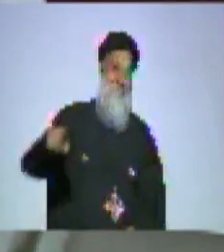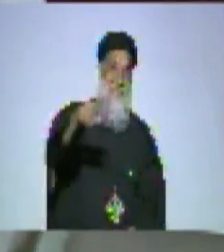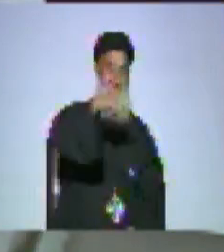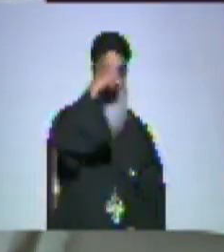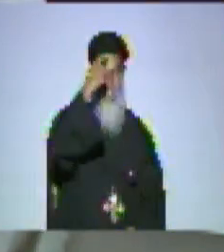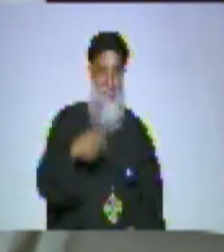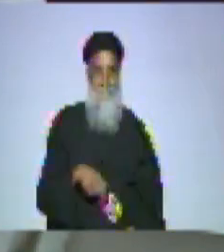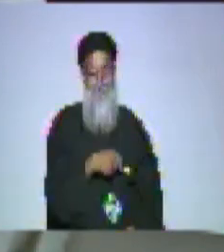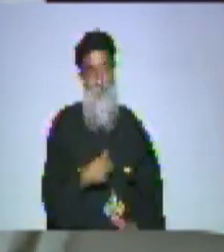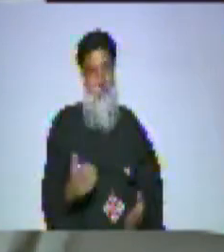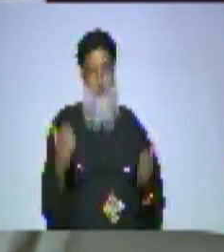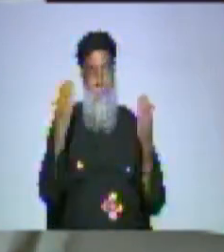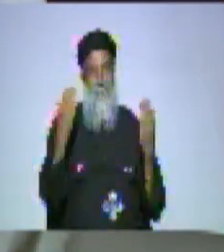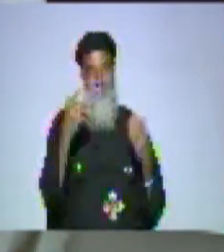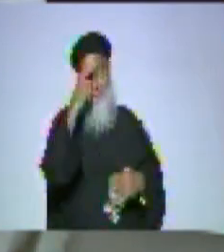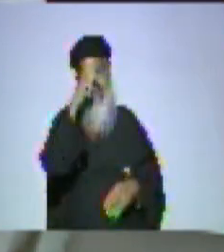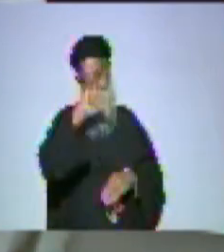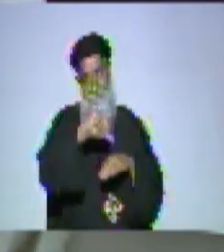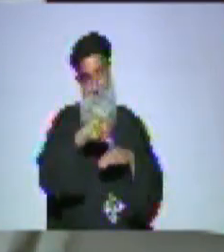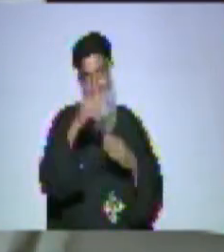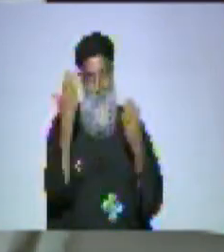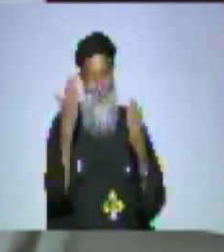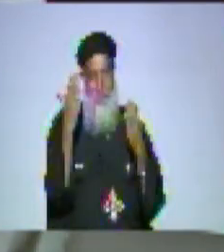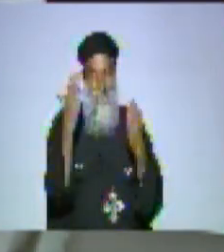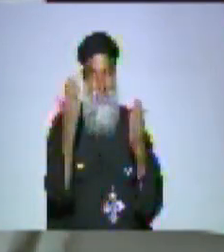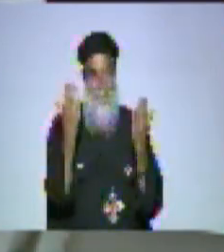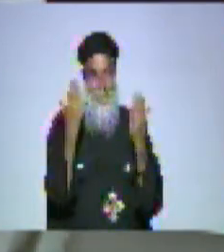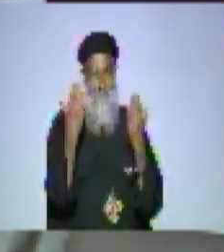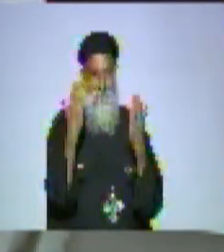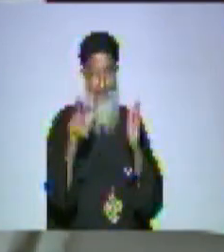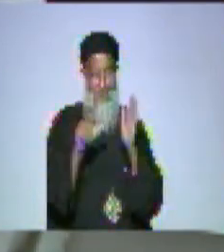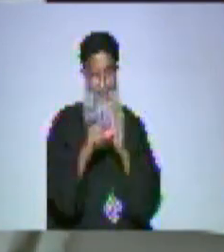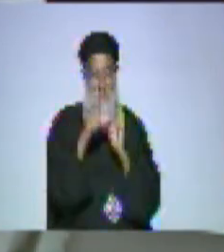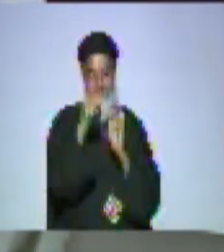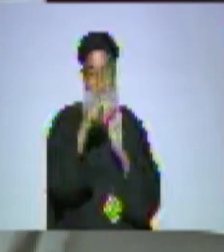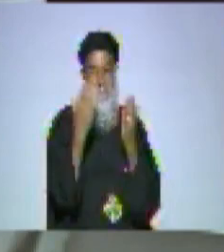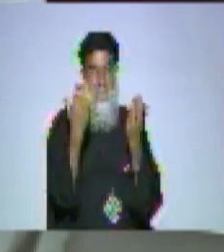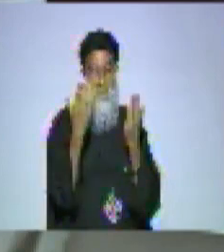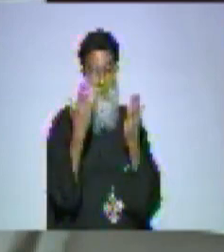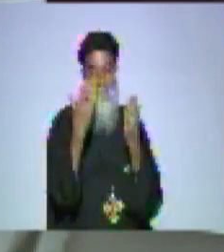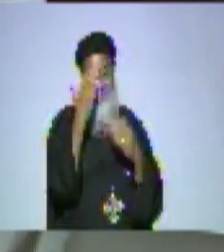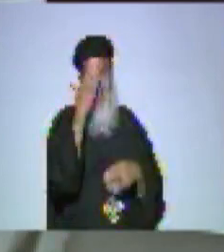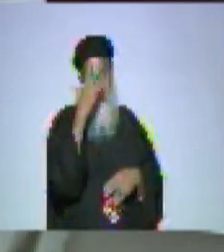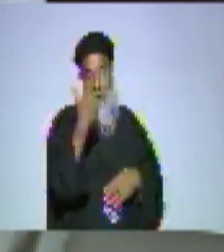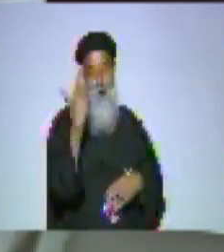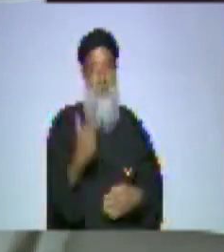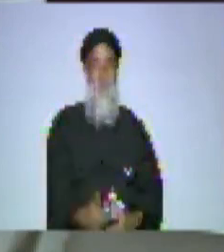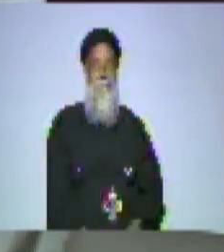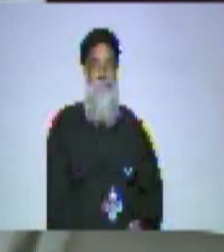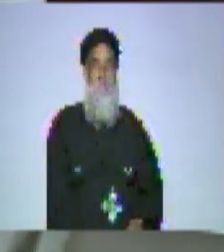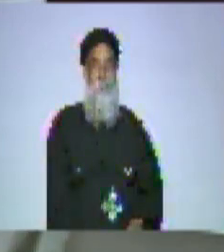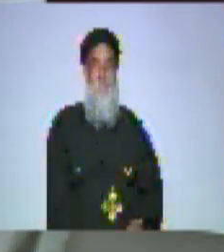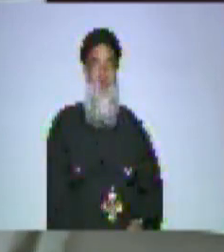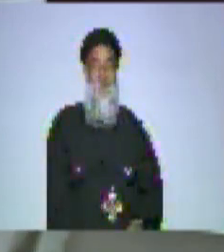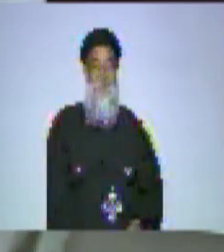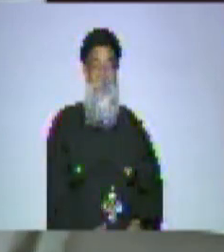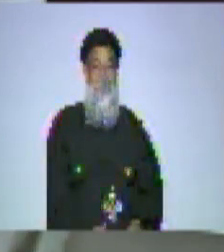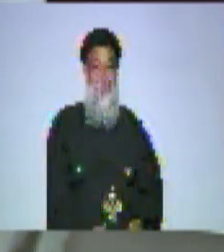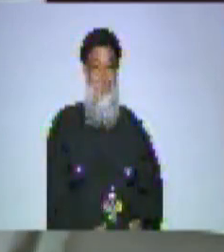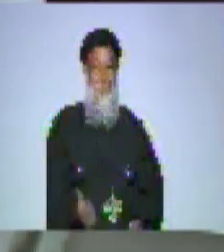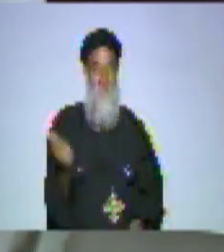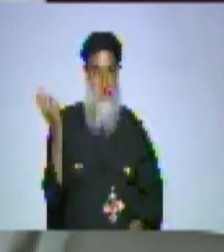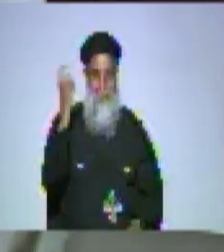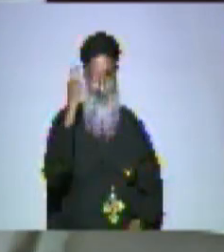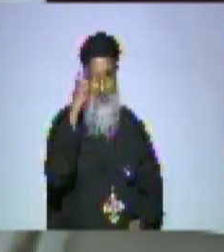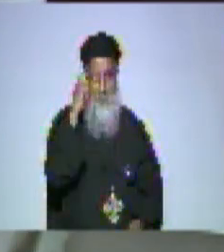بيروح يصلي في مكان الصلاه ومكان العباده الخاص به ده هياخد البركه طبعا بس المهم